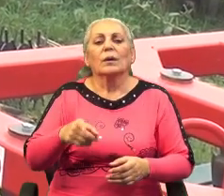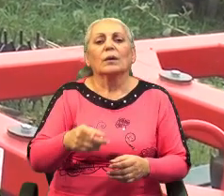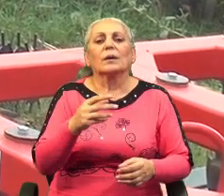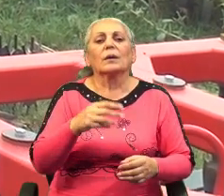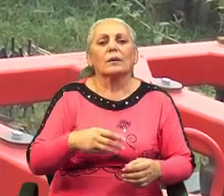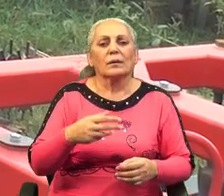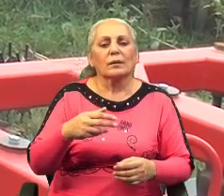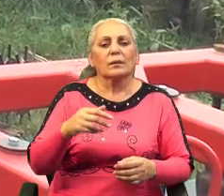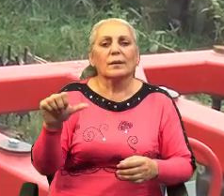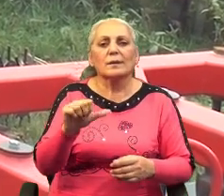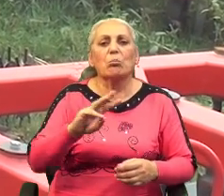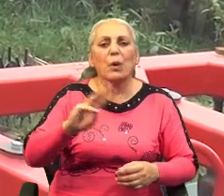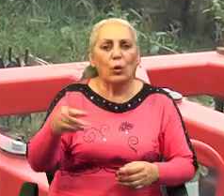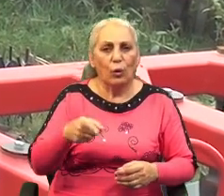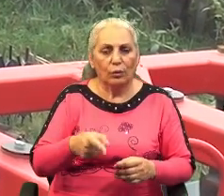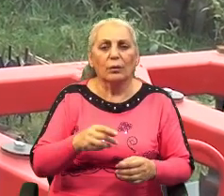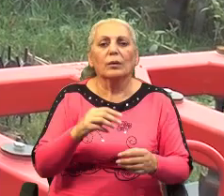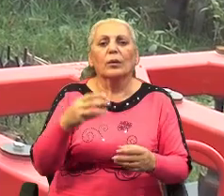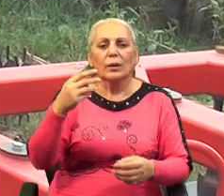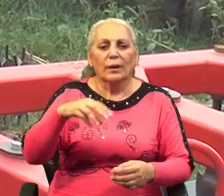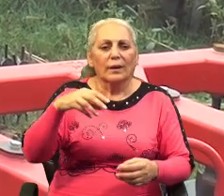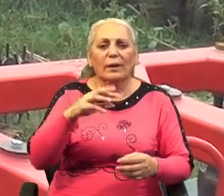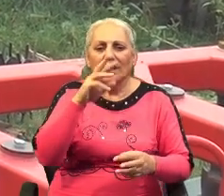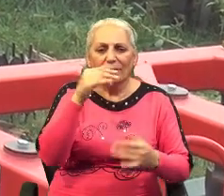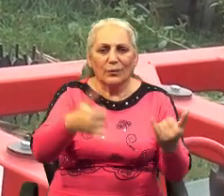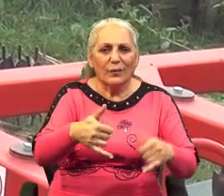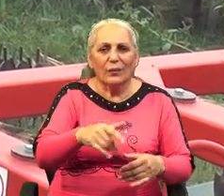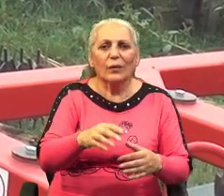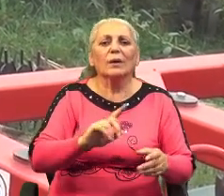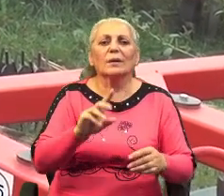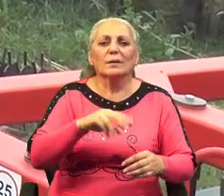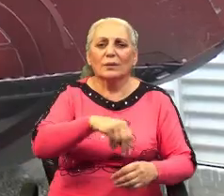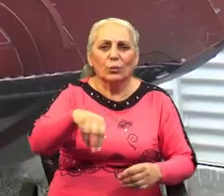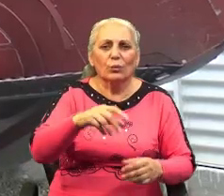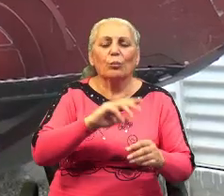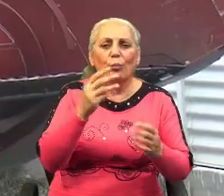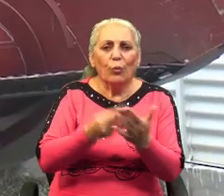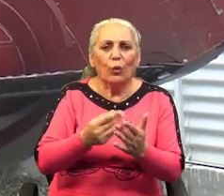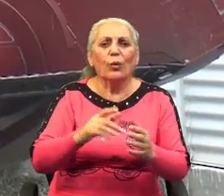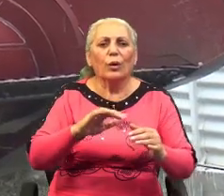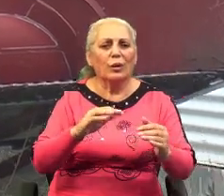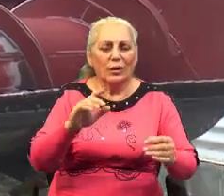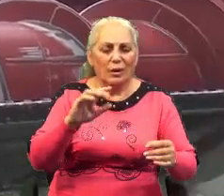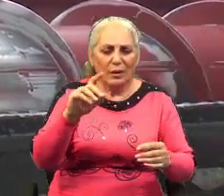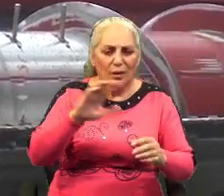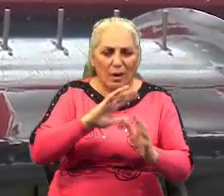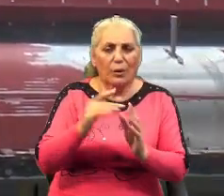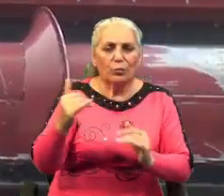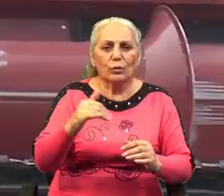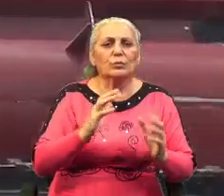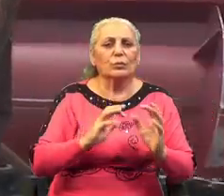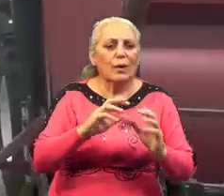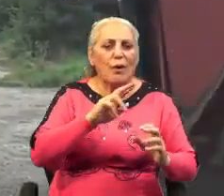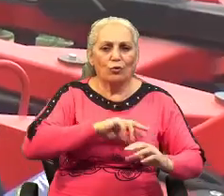աժողությամբ, պարտանոթի ցրիչներ, շարքացան իհարկե 2 հատ ունենք, թունաքիմիկատների ցրիչ, իսկ կոմբայն ժամանակակից